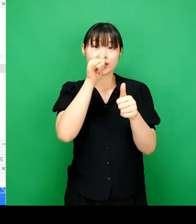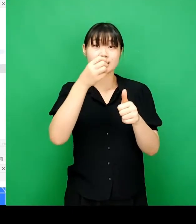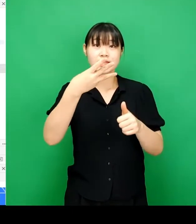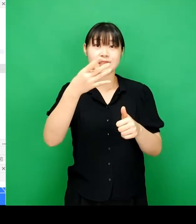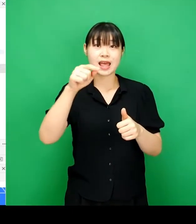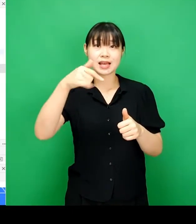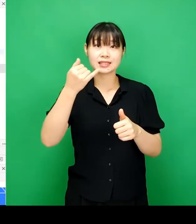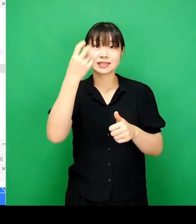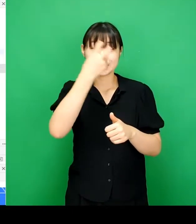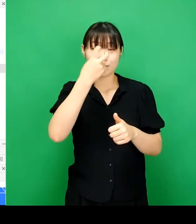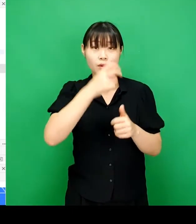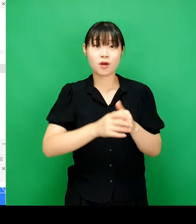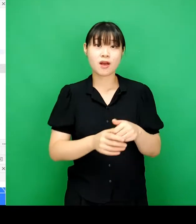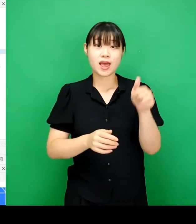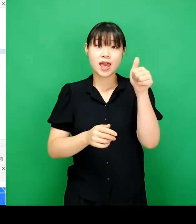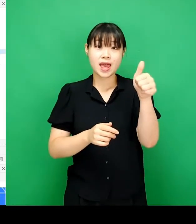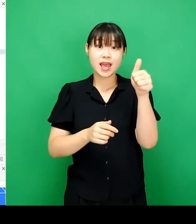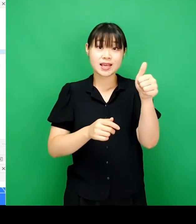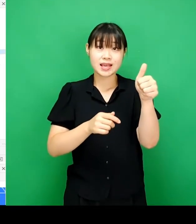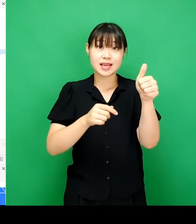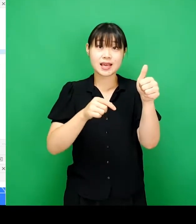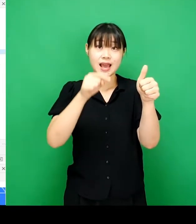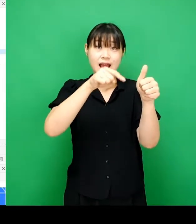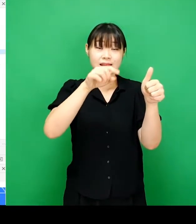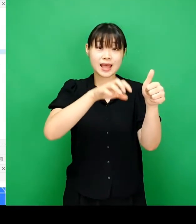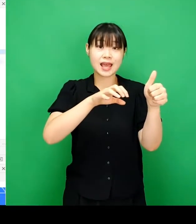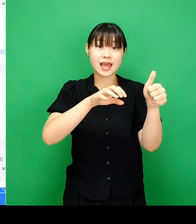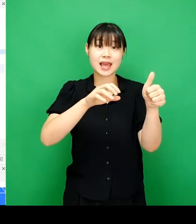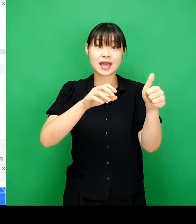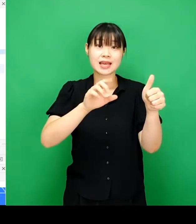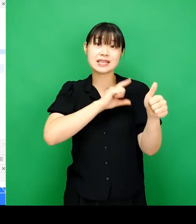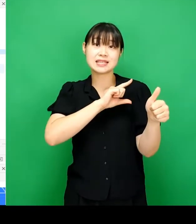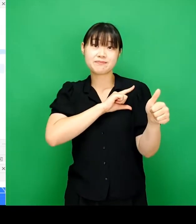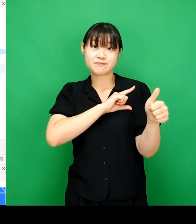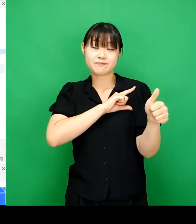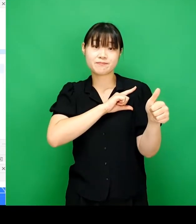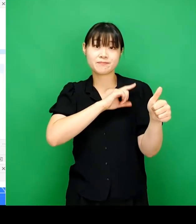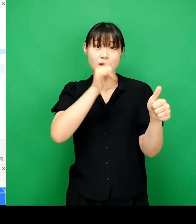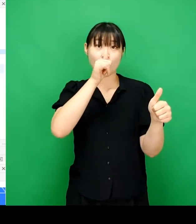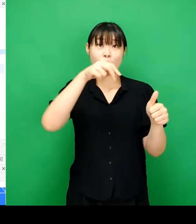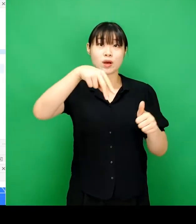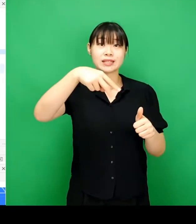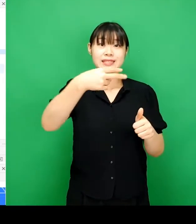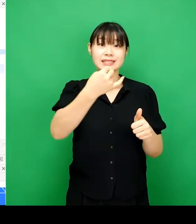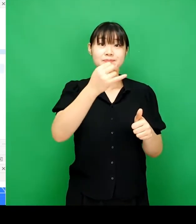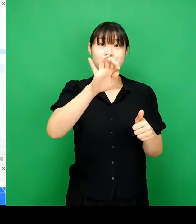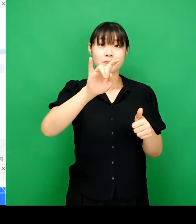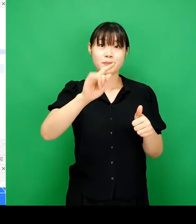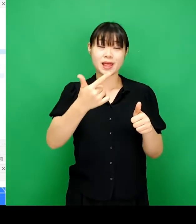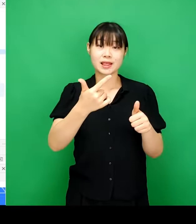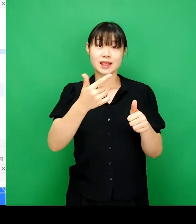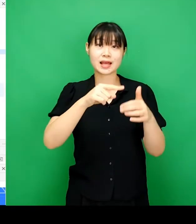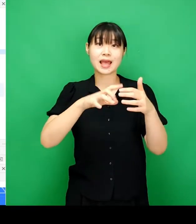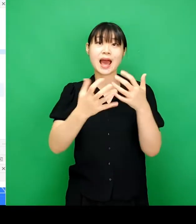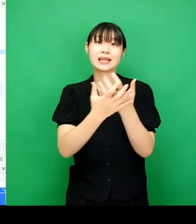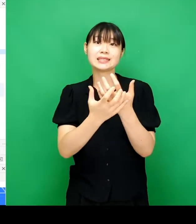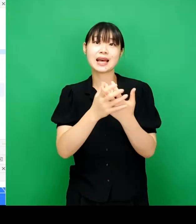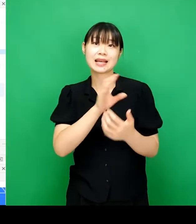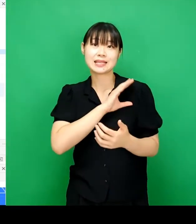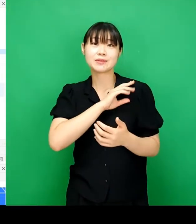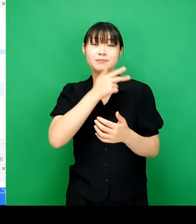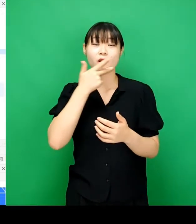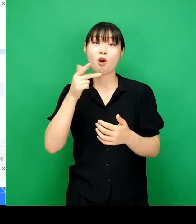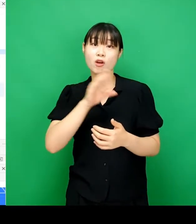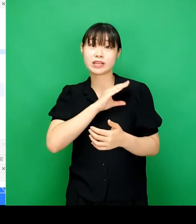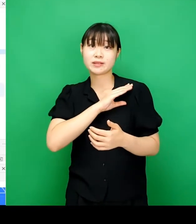있는 태그들을 살펴보겠습니다. A 태그 안에 의원 이름이 있고 스팸 태그 안에